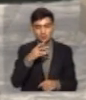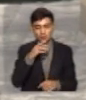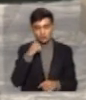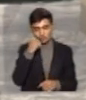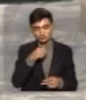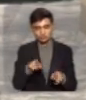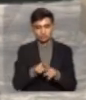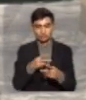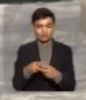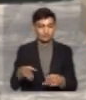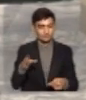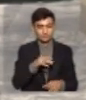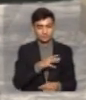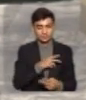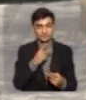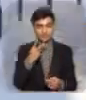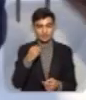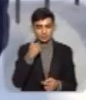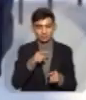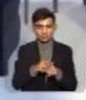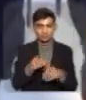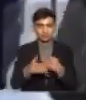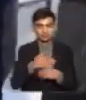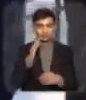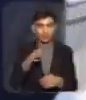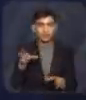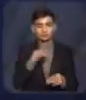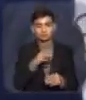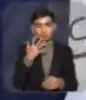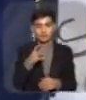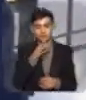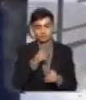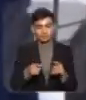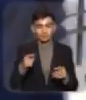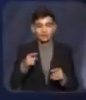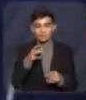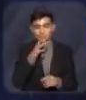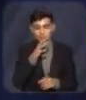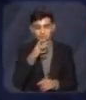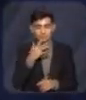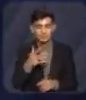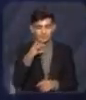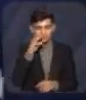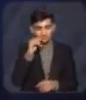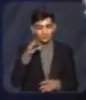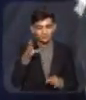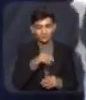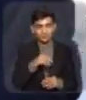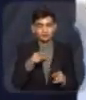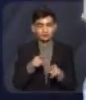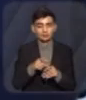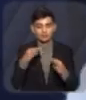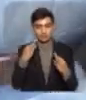бас бостандығын шартты түрде жаза тағайындалды. Осылайша 5 қызыл ағаштық жігіт жазаларын 2-2 жарым жыл бойы шартты